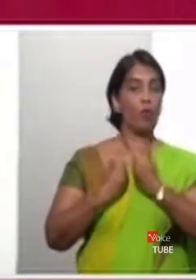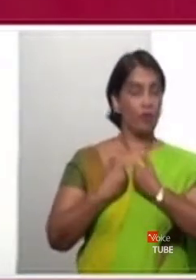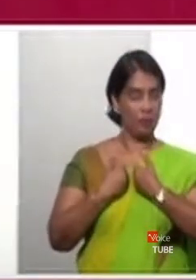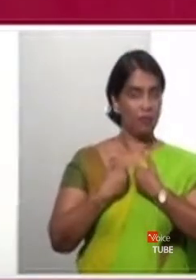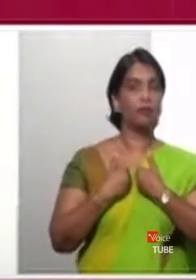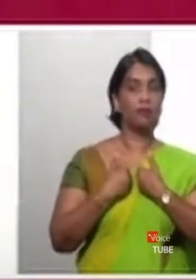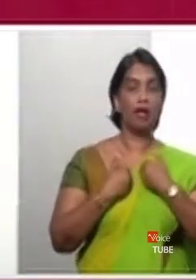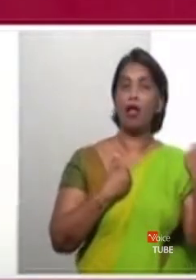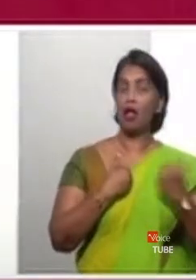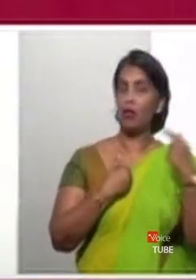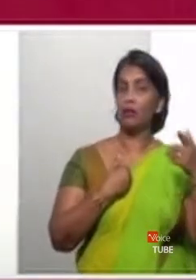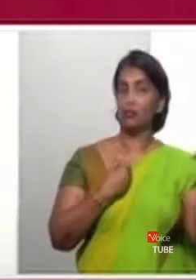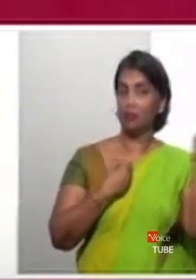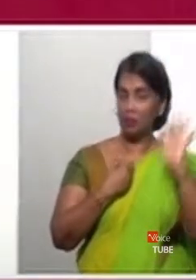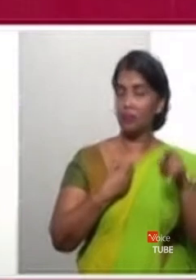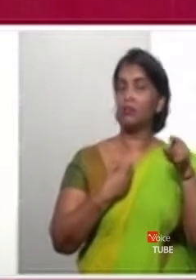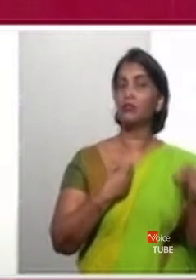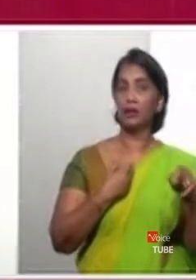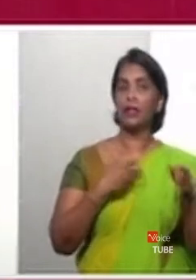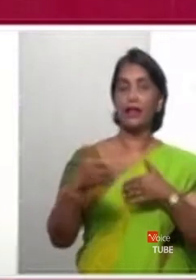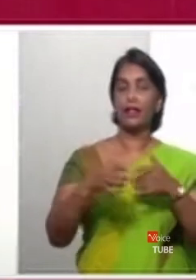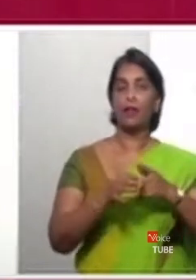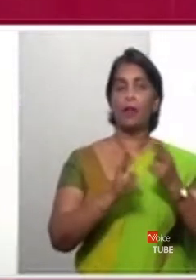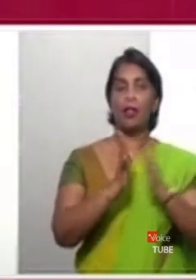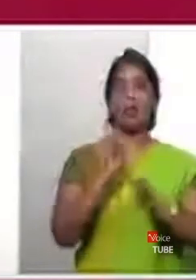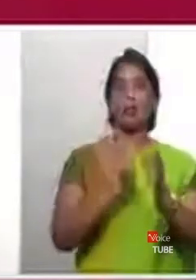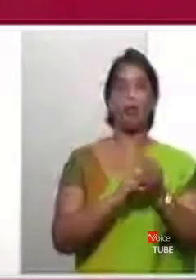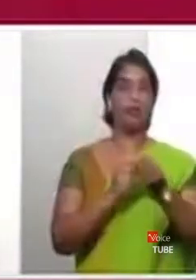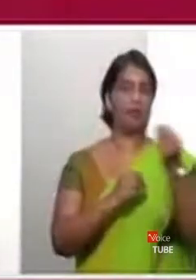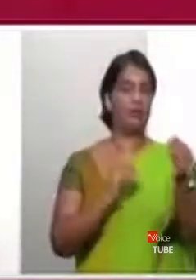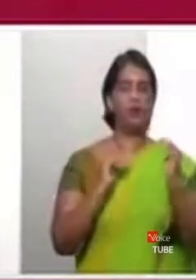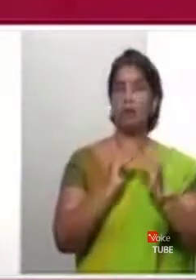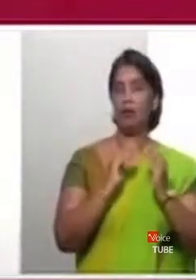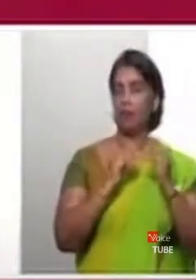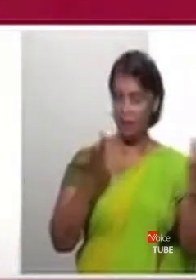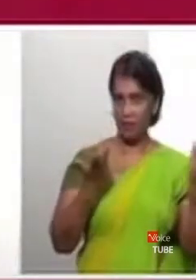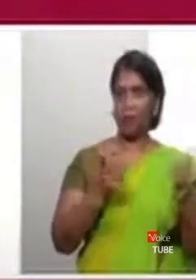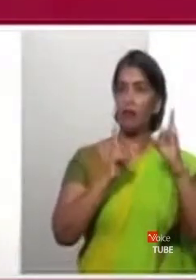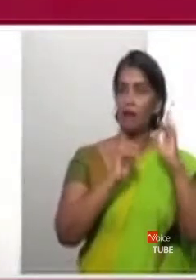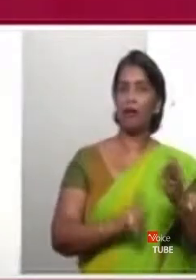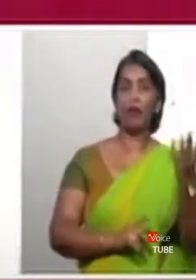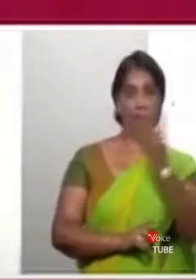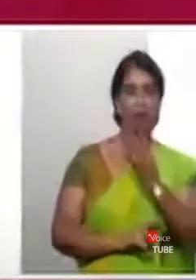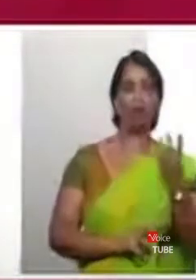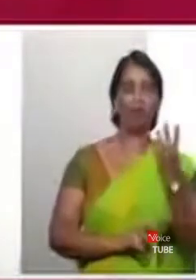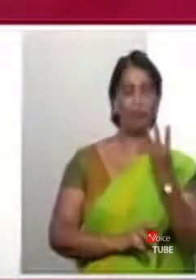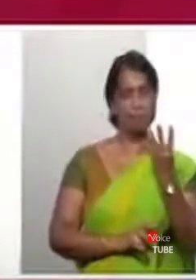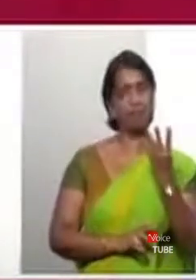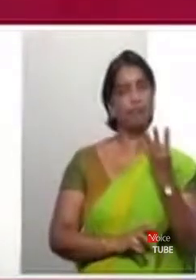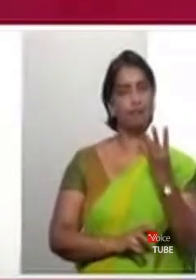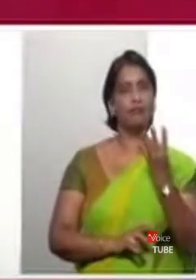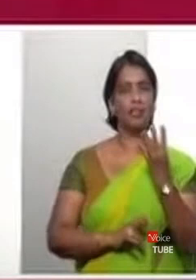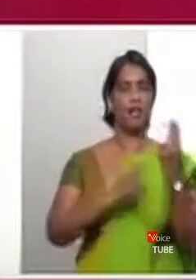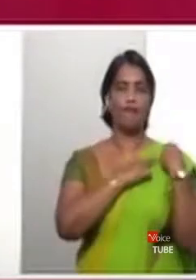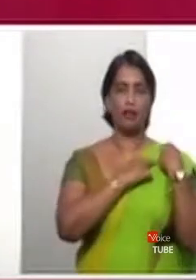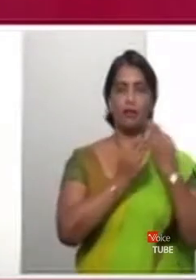උපදේශක් ලැබුණා ඒ නව පත්වීමට අදාළව කැබිනට් ධූරයක් ලබා දීම සුදුසු නෑ කියලා. ඒ නිසා අපි 4 දෙනාටම